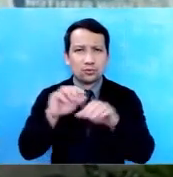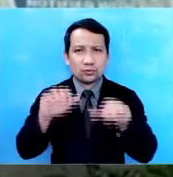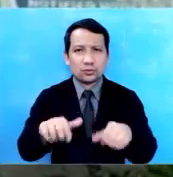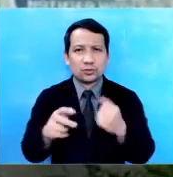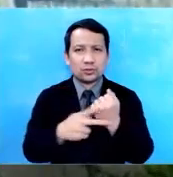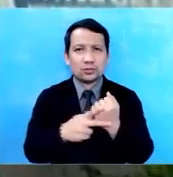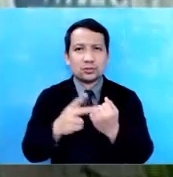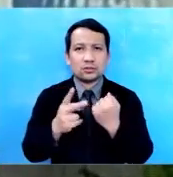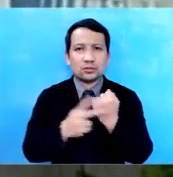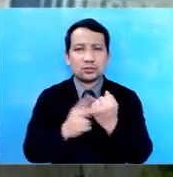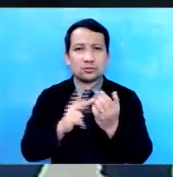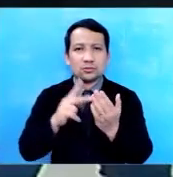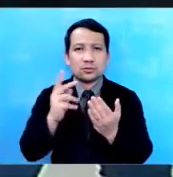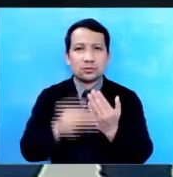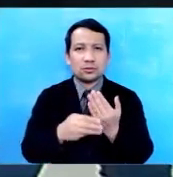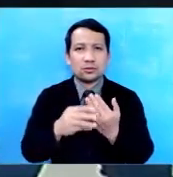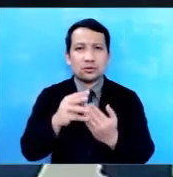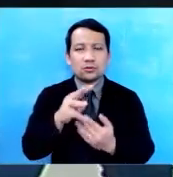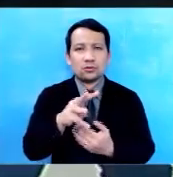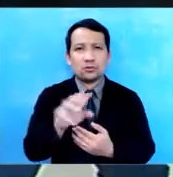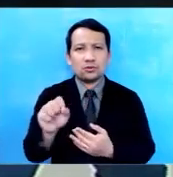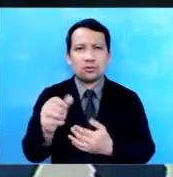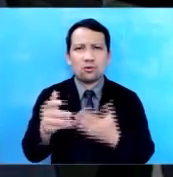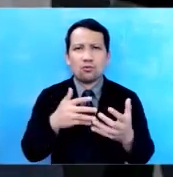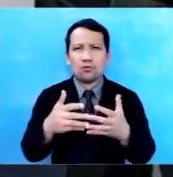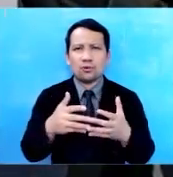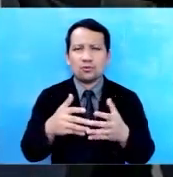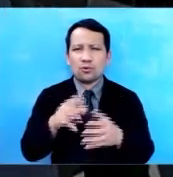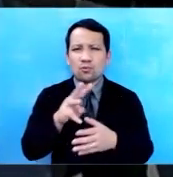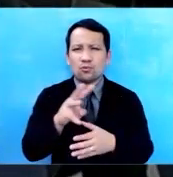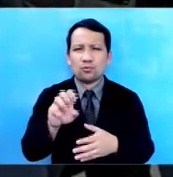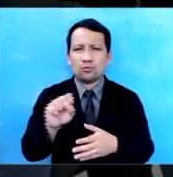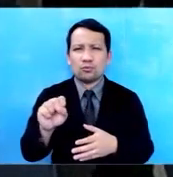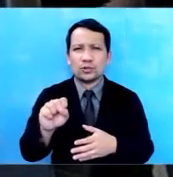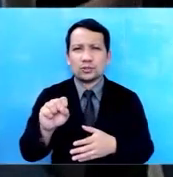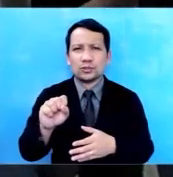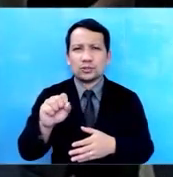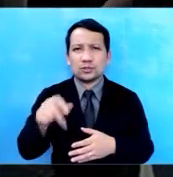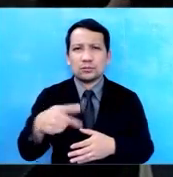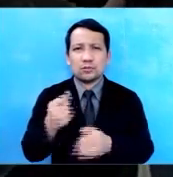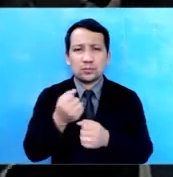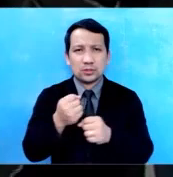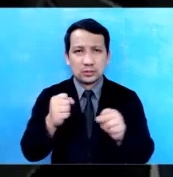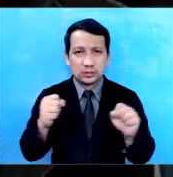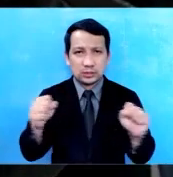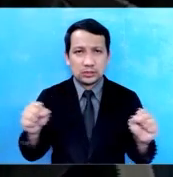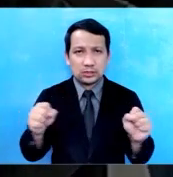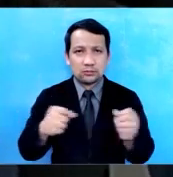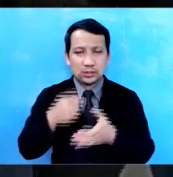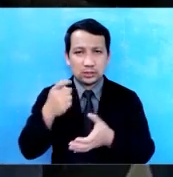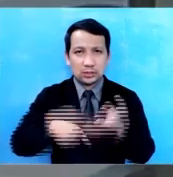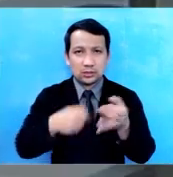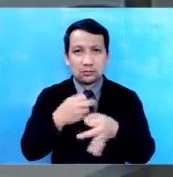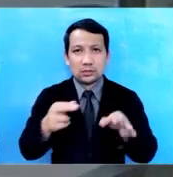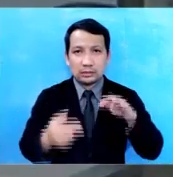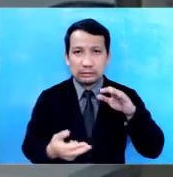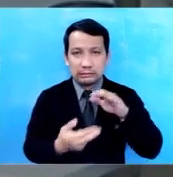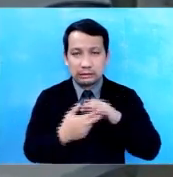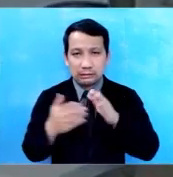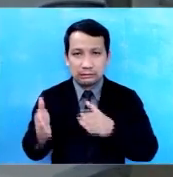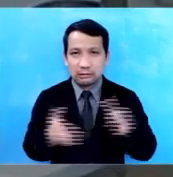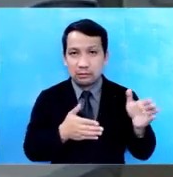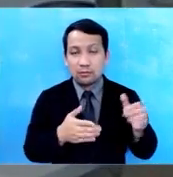Savings Program o WISP Plus. Ano ba itong WISP Plus? Isa itong ligtas at tax-free na retirement savings plan na